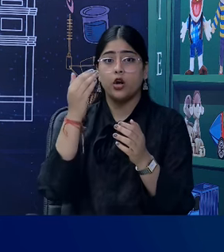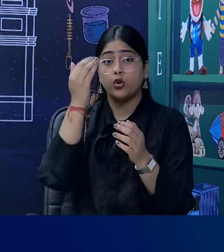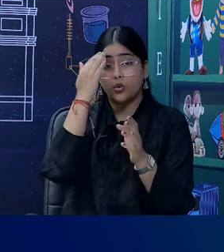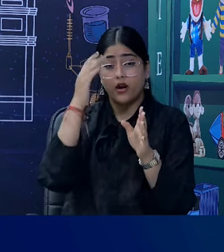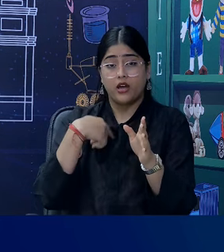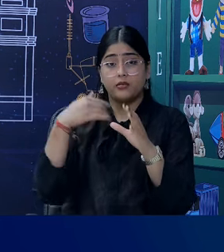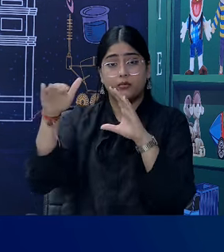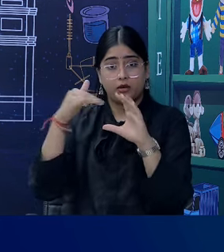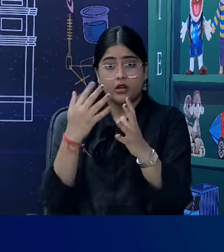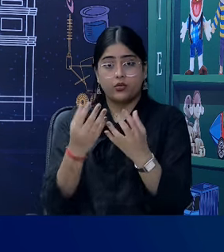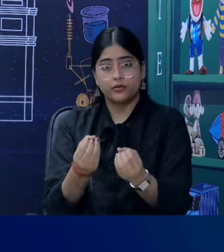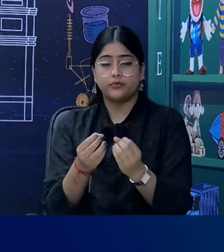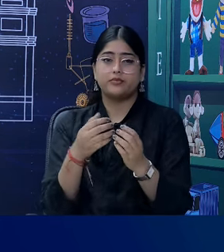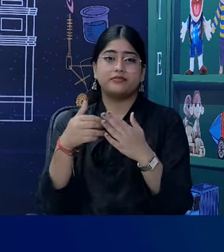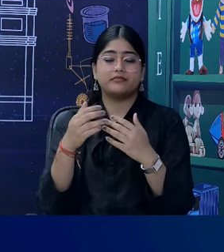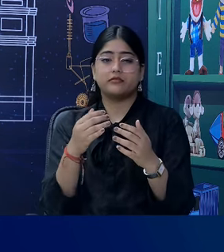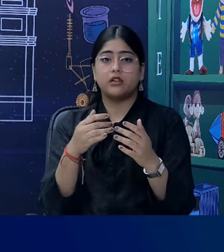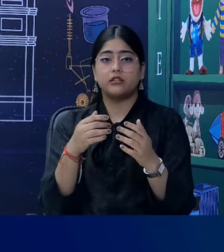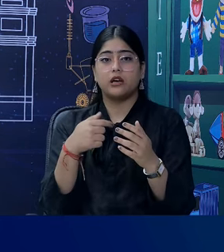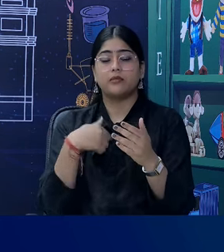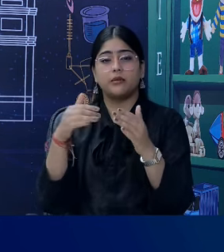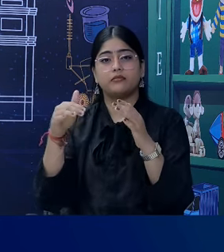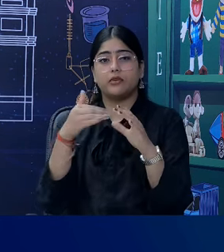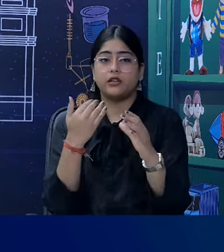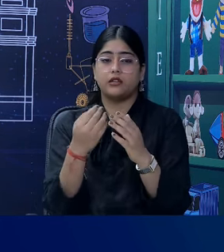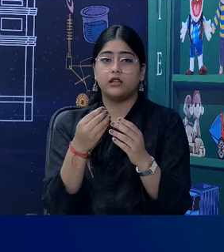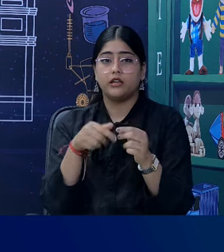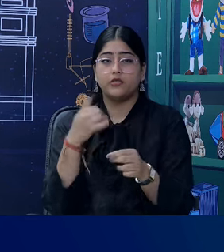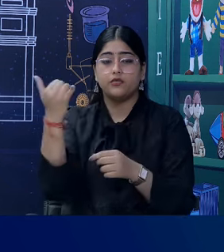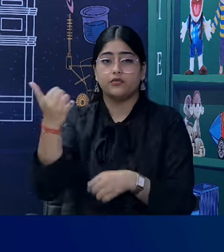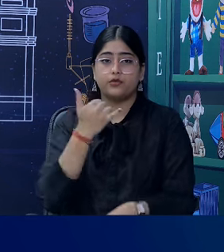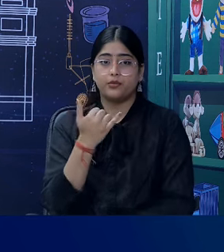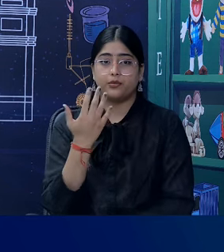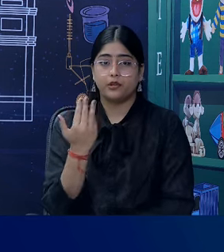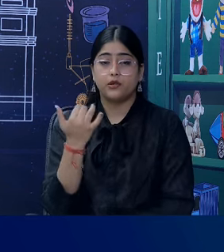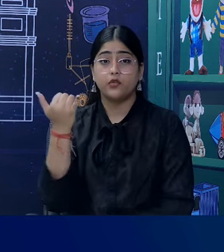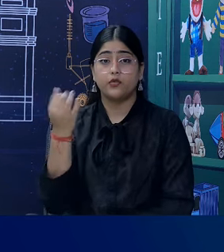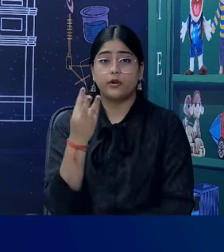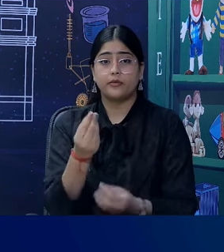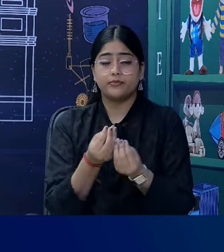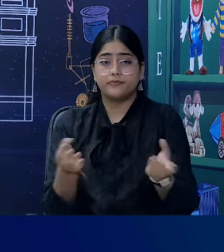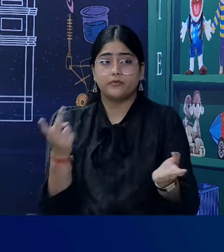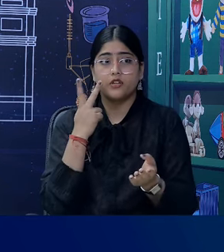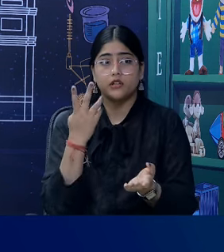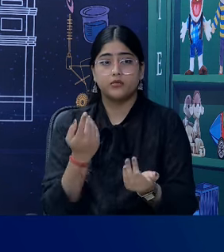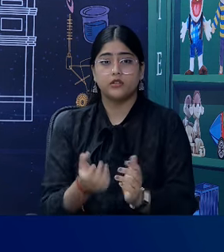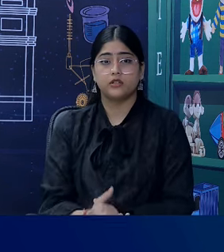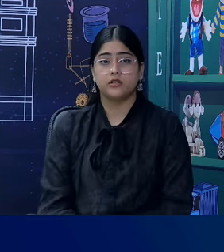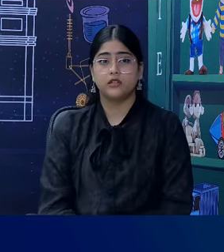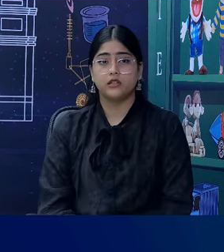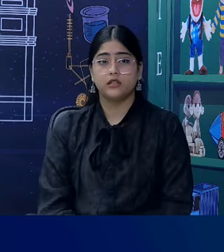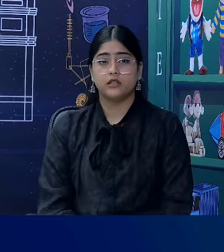पहुंचाना चाहते हैं बेजु जक आप हमें कॉल कर सकते हैं इस कांटेक्ट नंबर पर यह नंबर आपकी स्क्रीन पर फ्लैश हो रहा है